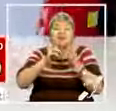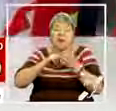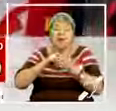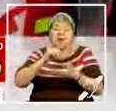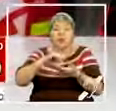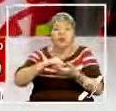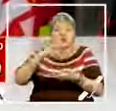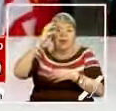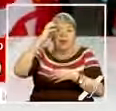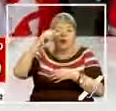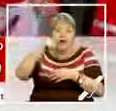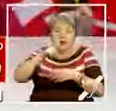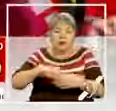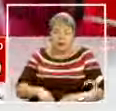Televiziunea Română Mihaela an